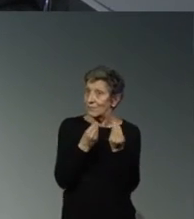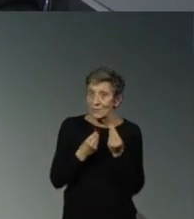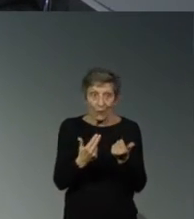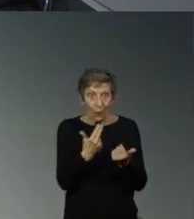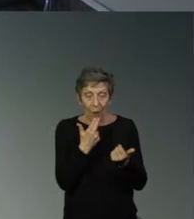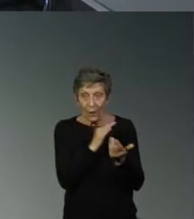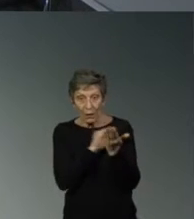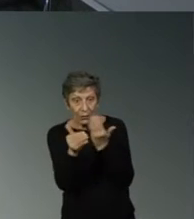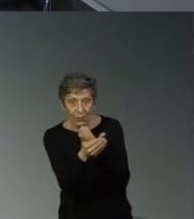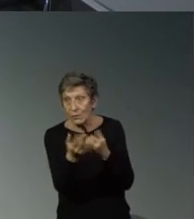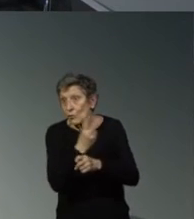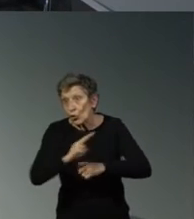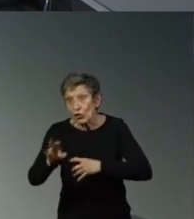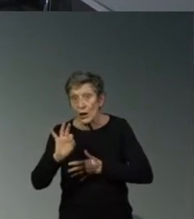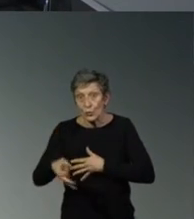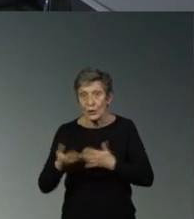sont créés par elle.